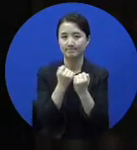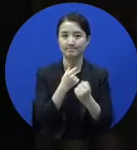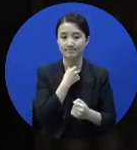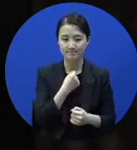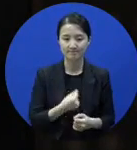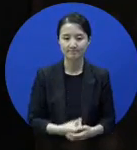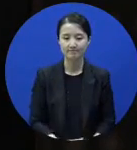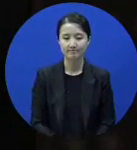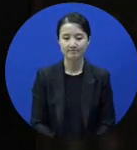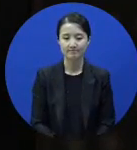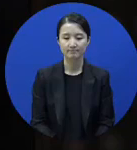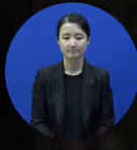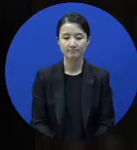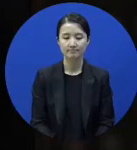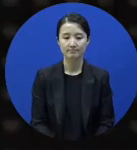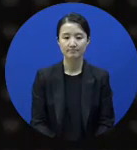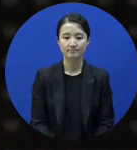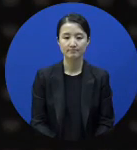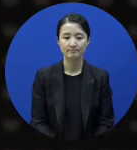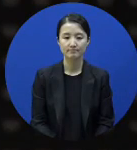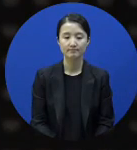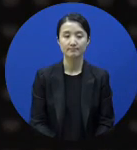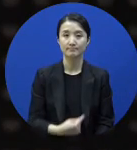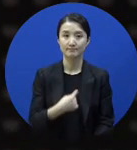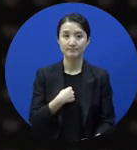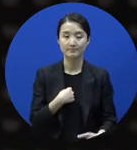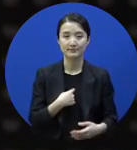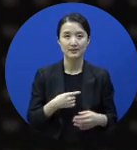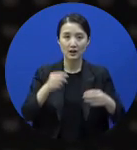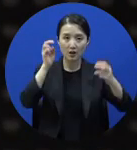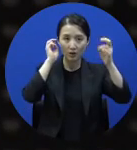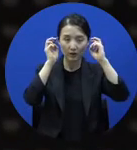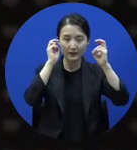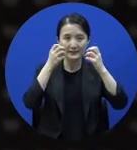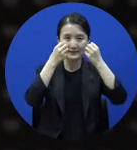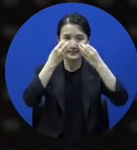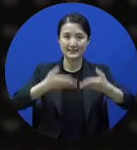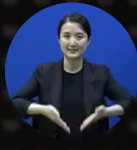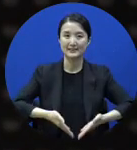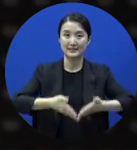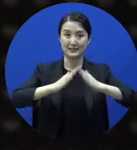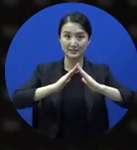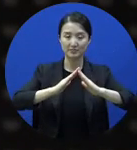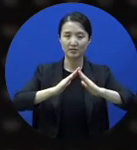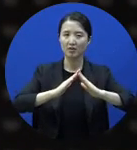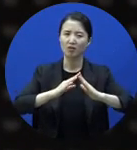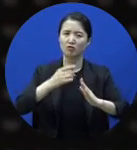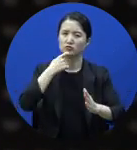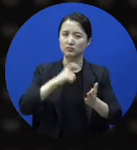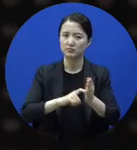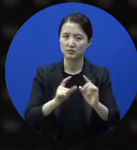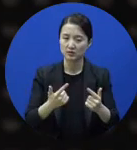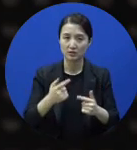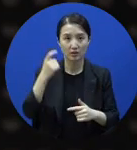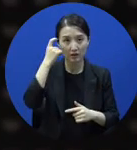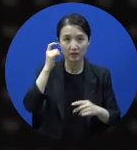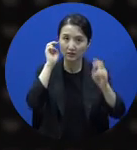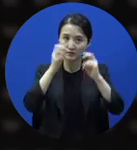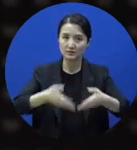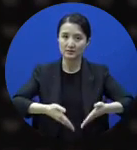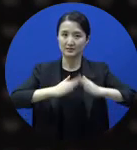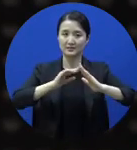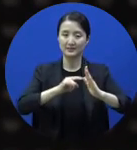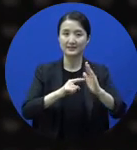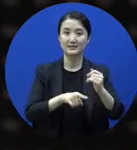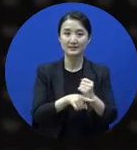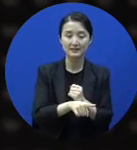좀 쉽지는 않았습니다. 예. 처음에 한 12년 정도 해도 뭐 창업을 하려고 한다면 뭔가 공간이 있어야 되고